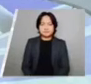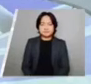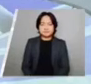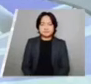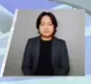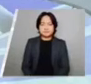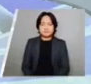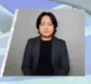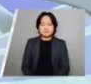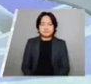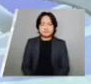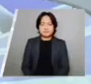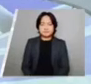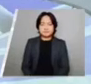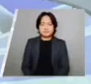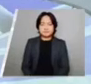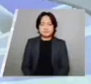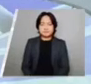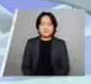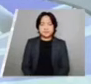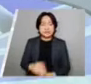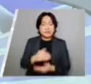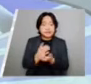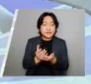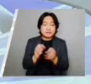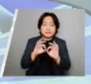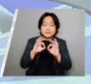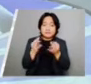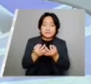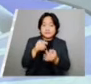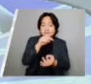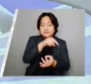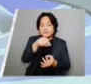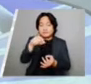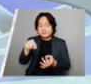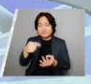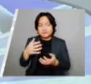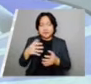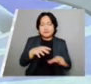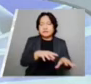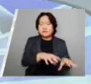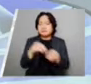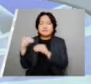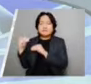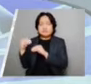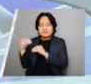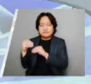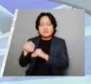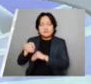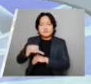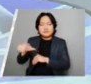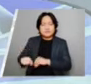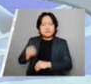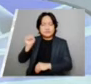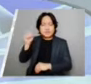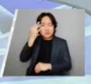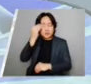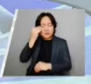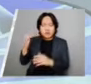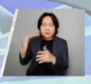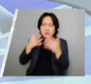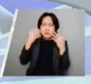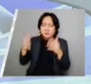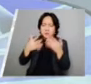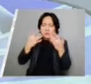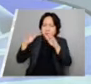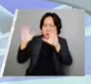Inilikas na ilang pamilya sa Cagayan dahil po sa lumalakas na epekto ng bagyong Marce. At bukod sa malakas na ulan at hangin, malalaki na rin ang mga